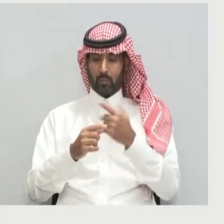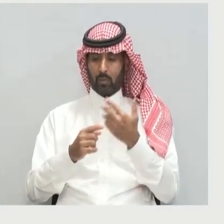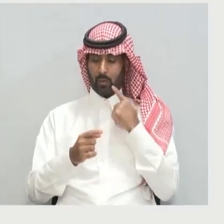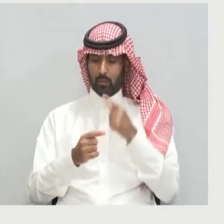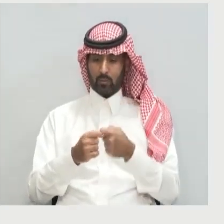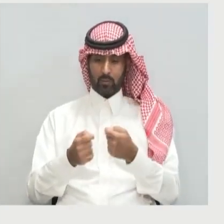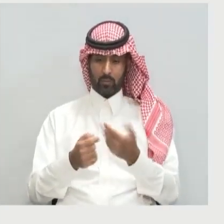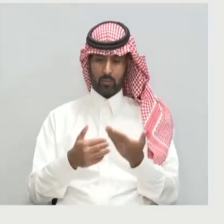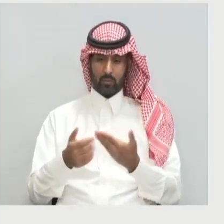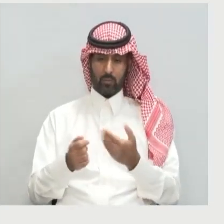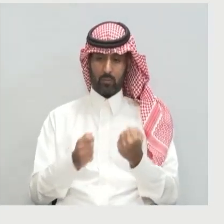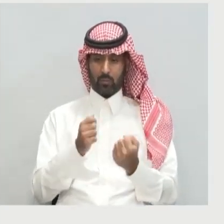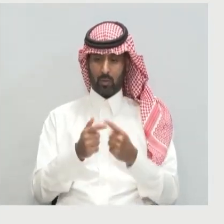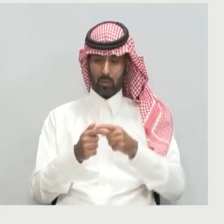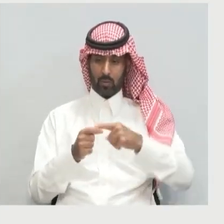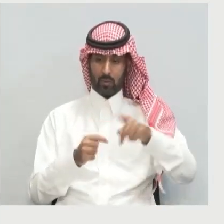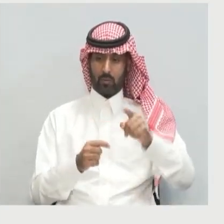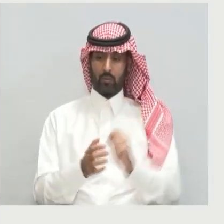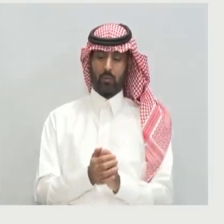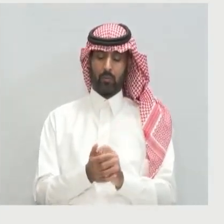واداره هذه الشبكه